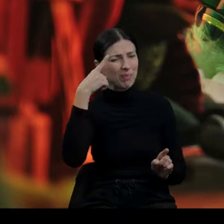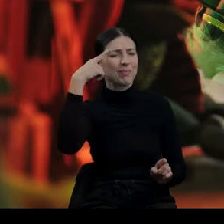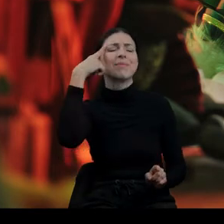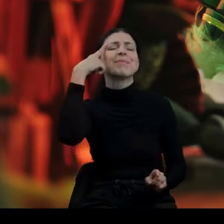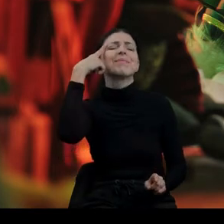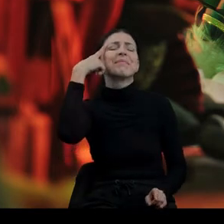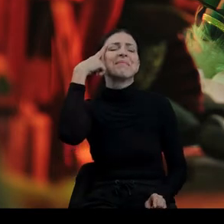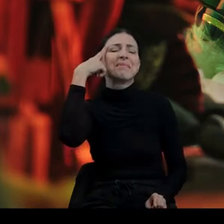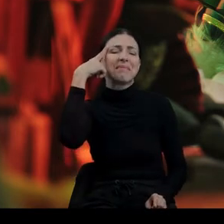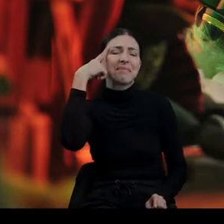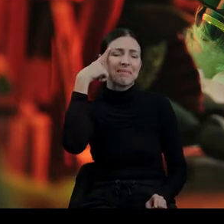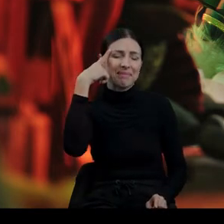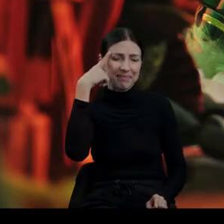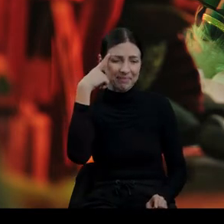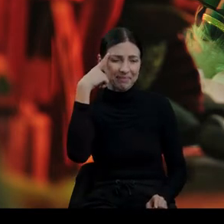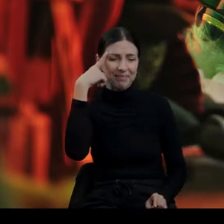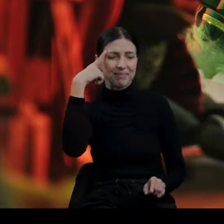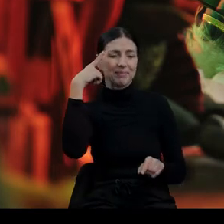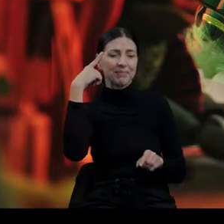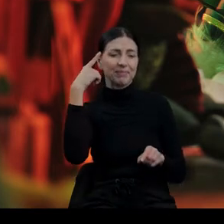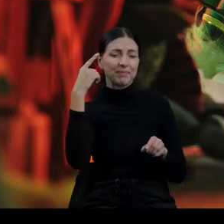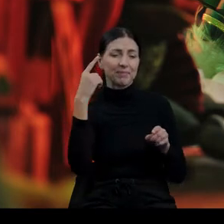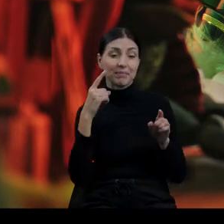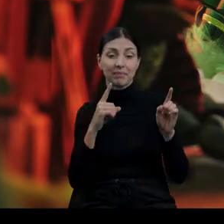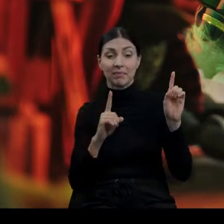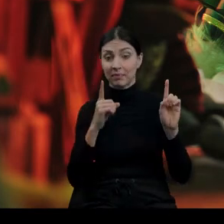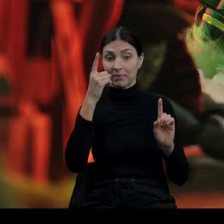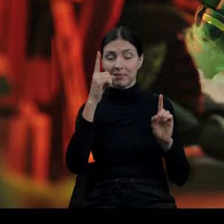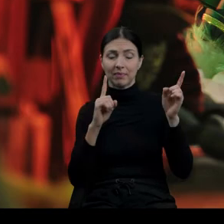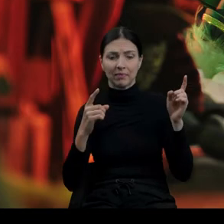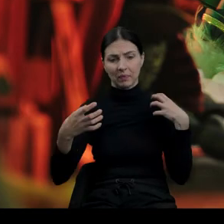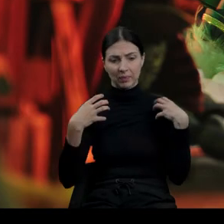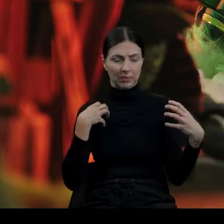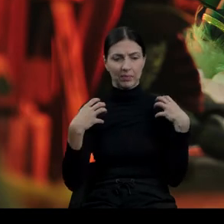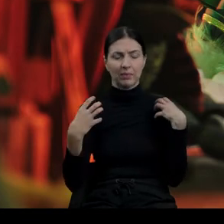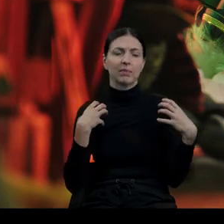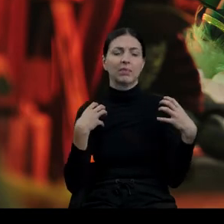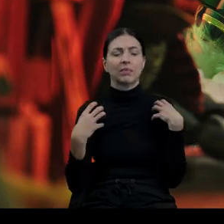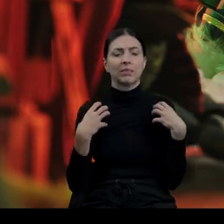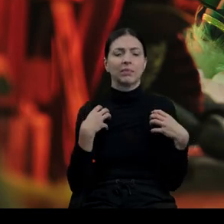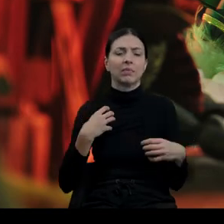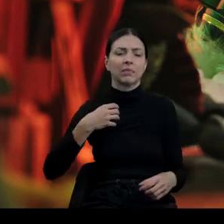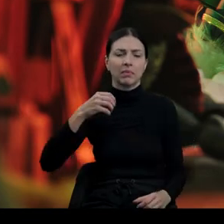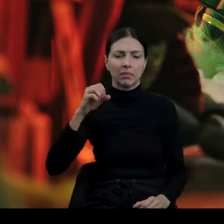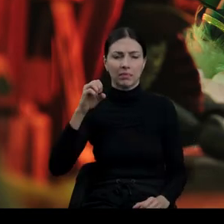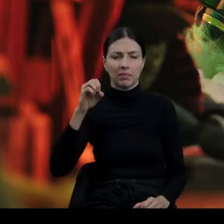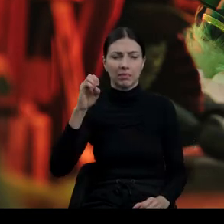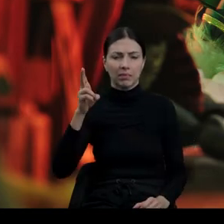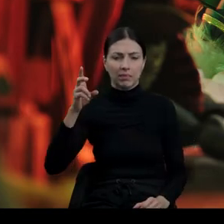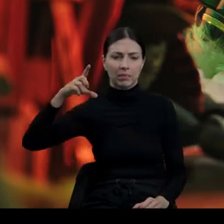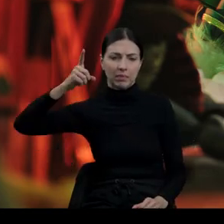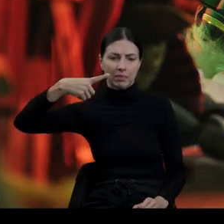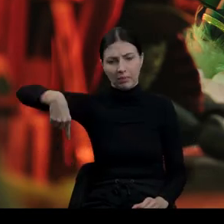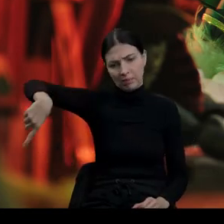zawsze kojarzony jestem z figuratywnością w malarstwie, te postacie były